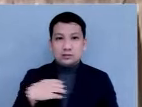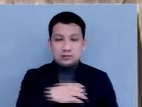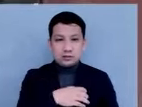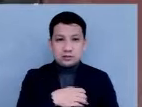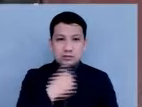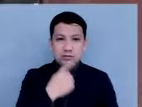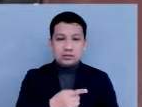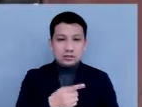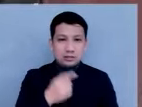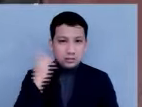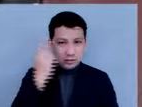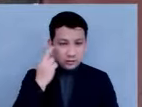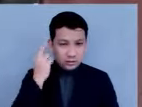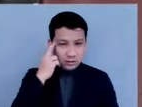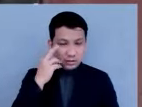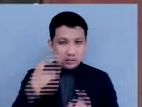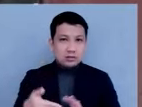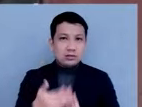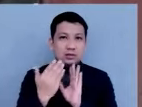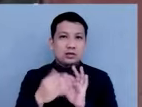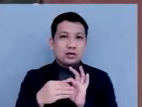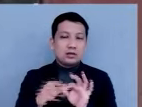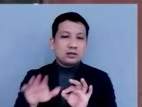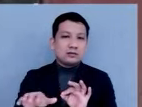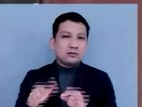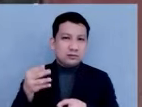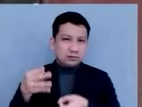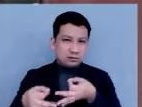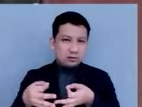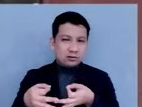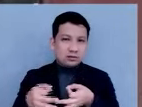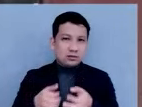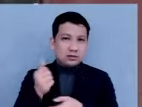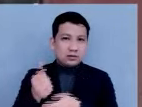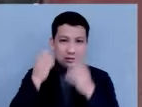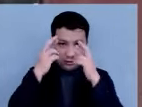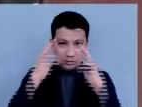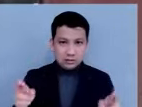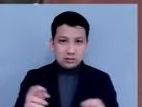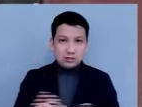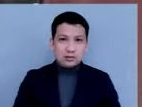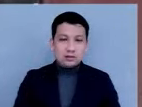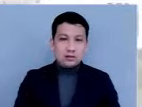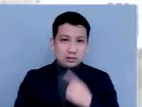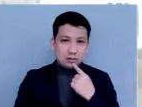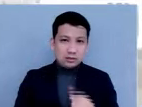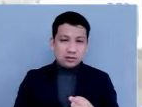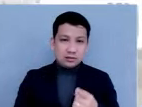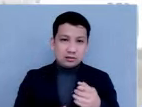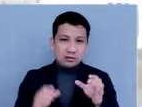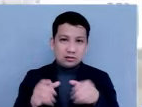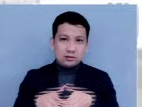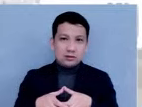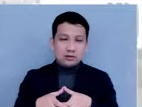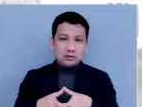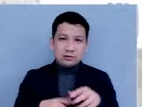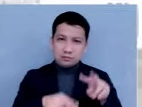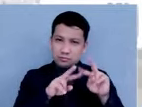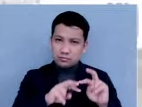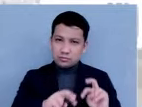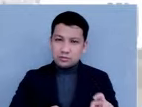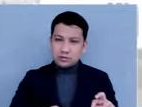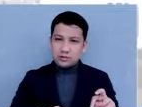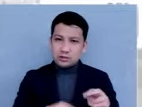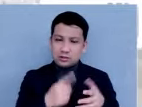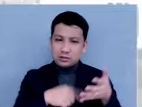ni Espinosa sa pagharap niya sa pagdinig, lalo tatakbo siyang alkalde. Siniguro naman ng Quadcom na susuriin nila ang testimonya ng